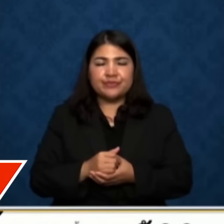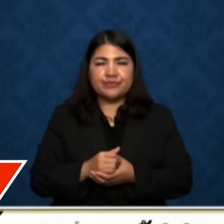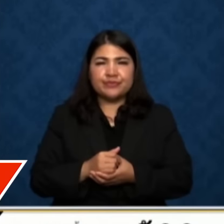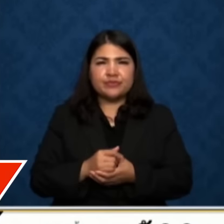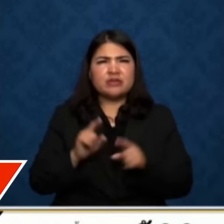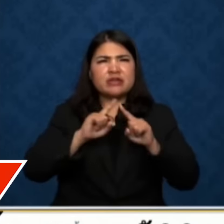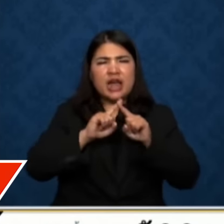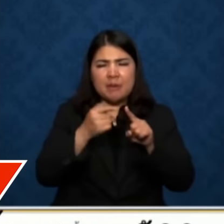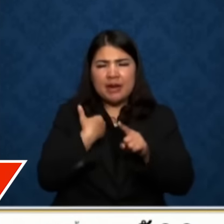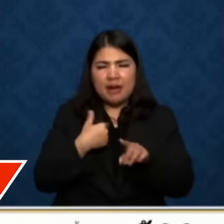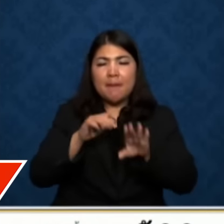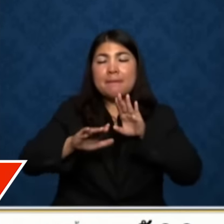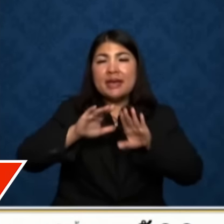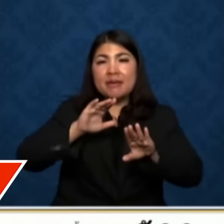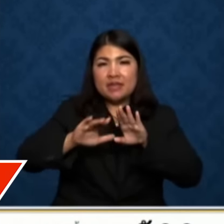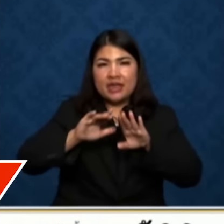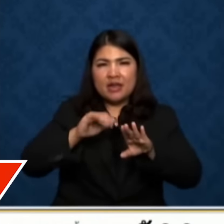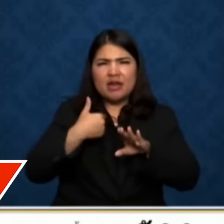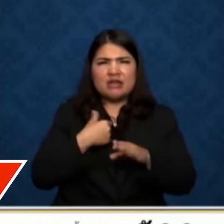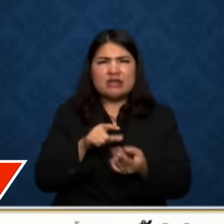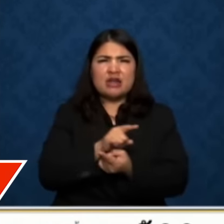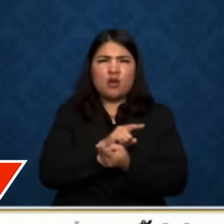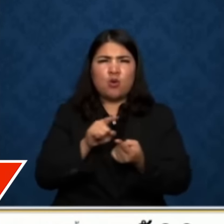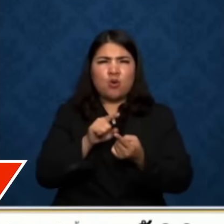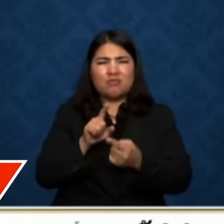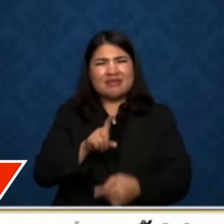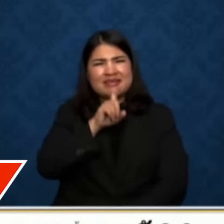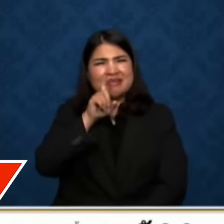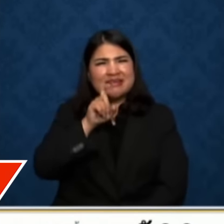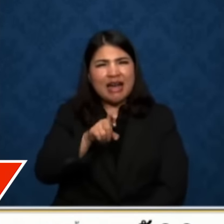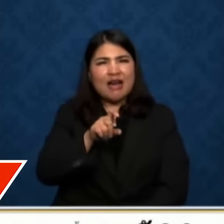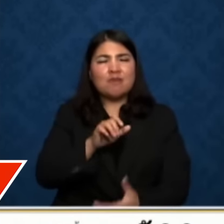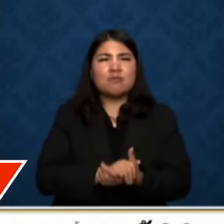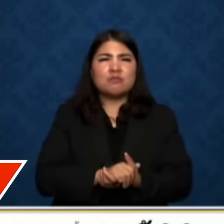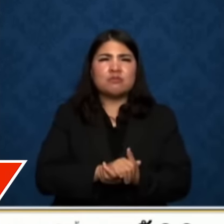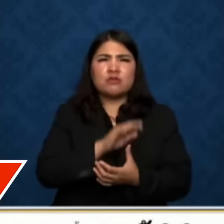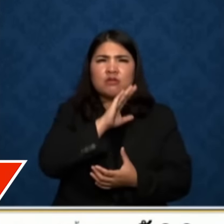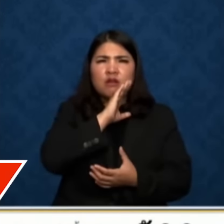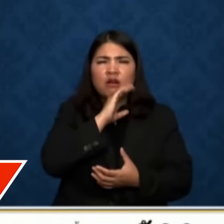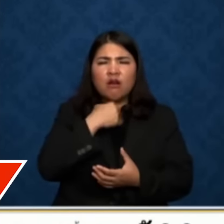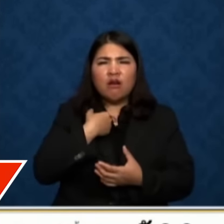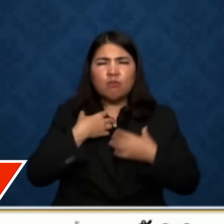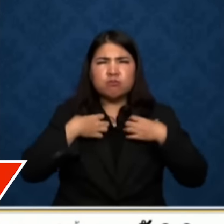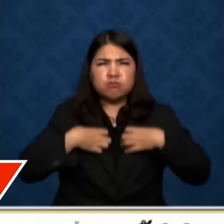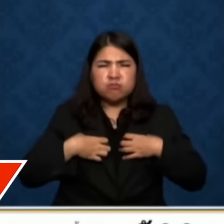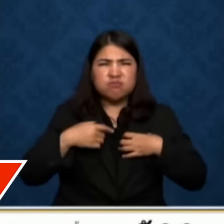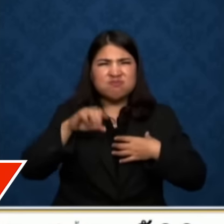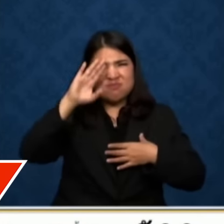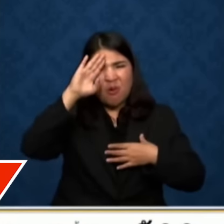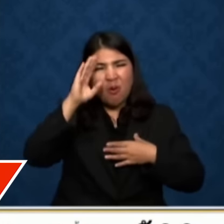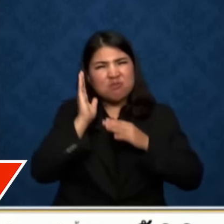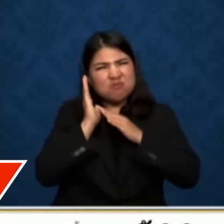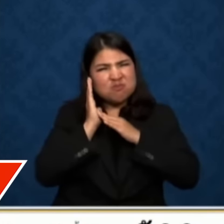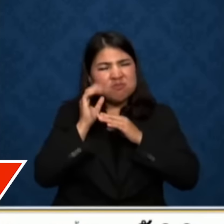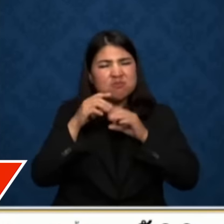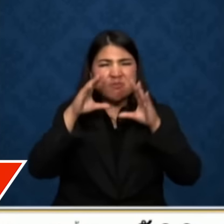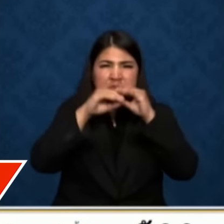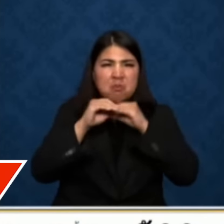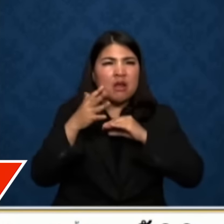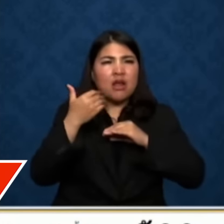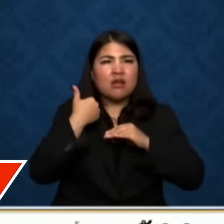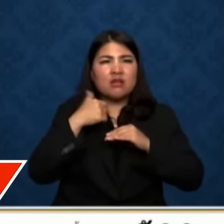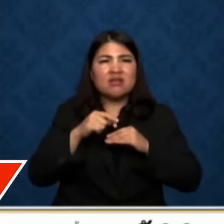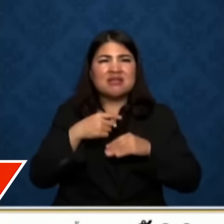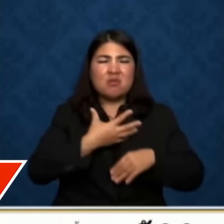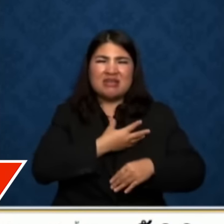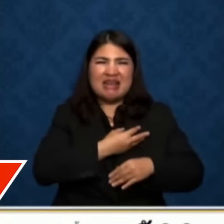ได้แต่เมื่อเปรียบเทียบกับกรณีที่สังคมตั้งคำถามนอนไม่หลับแน่นอกโรคหัวใจเดิมเส้นเอ็นเปื่อยยุ่ยกระดูกคอเสื่อมส่งรักษาโรงพยาบาลตำรว